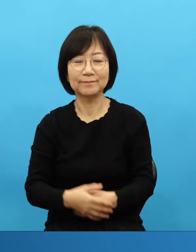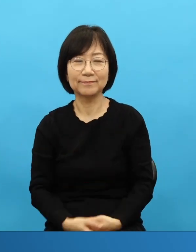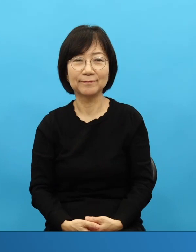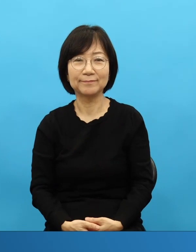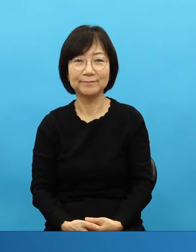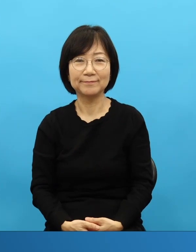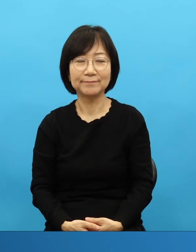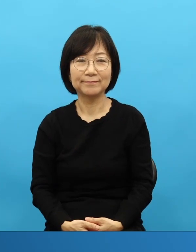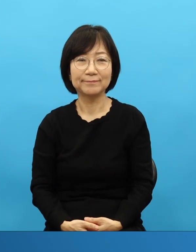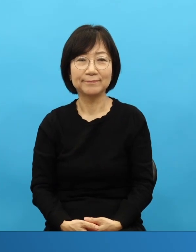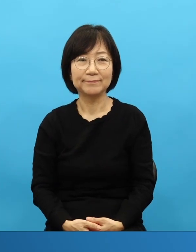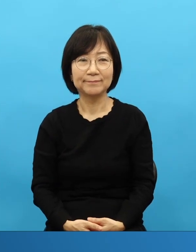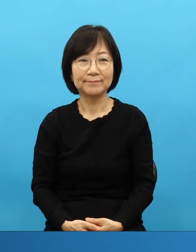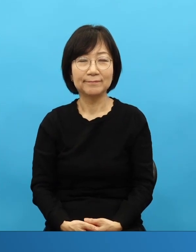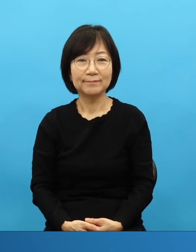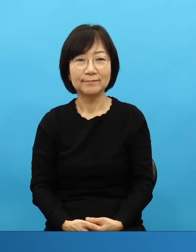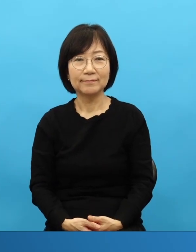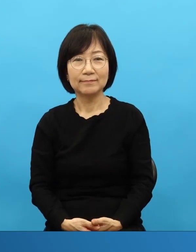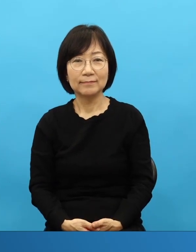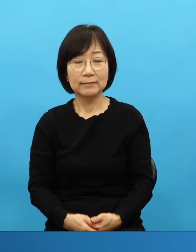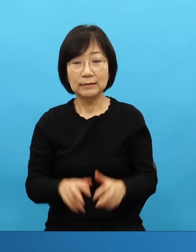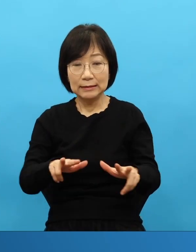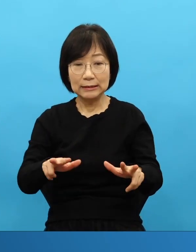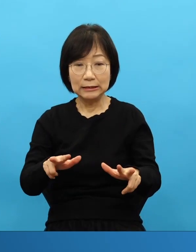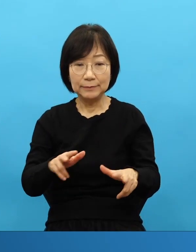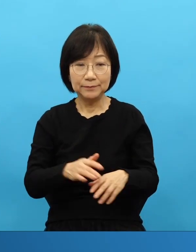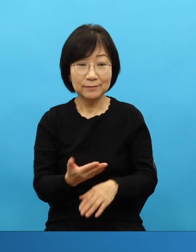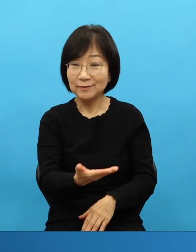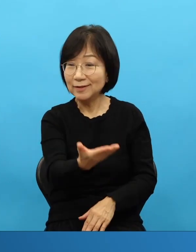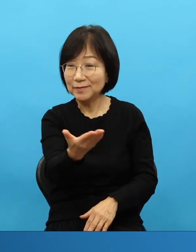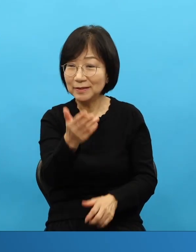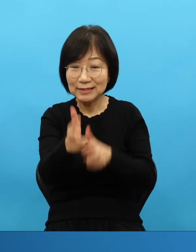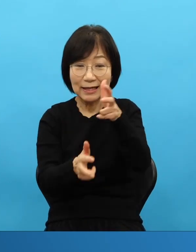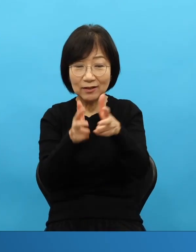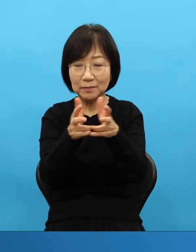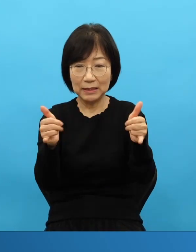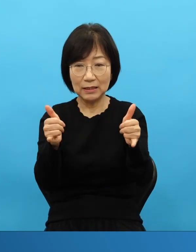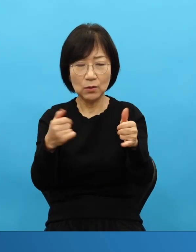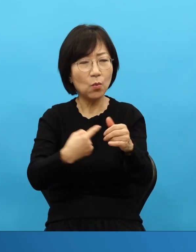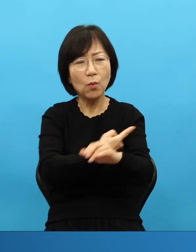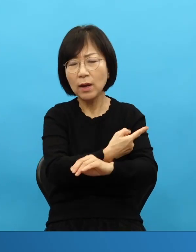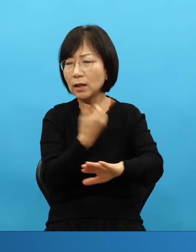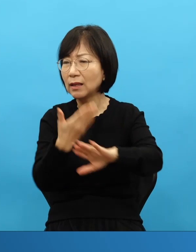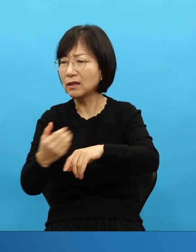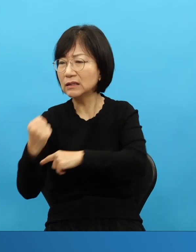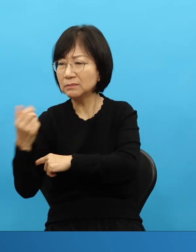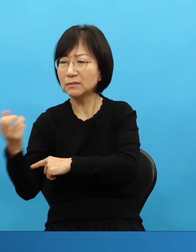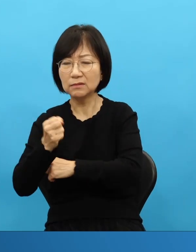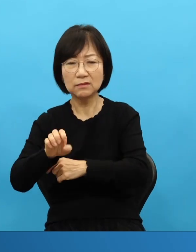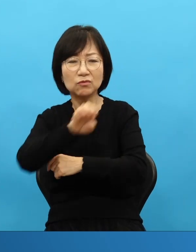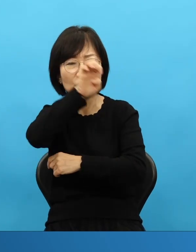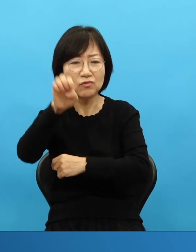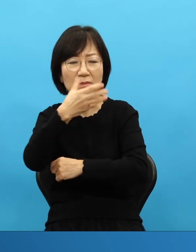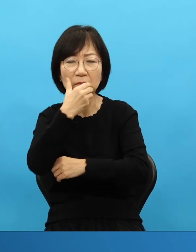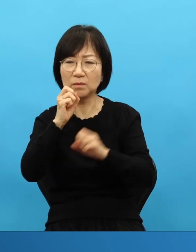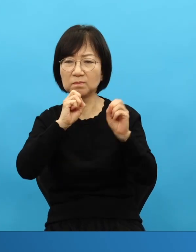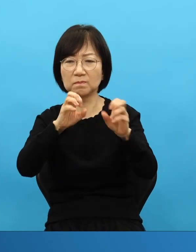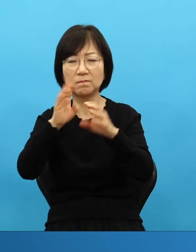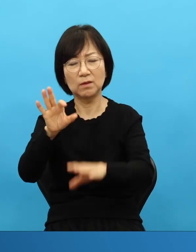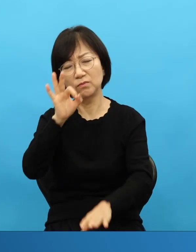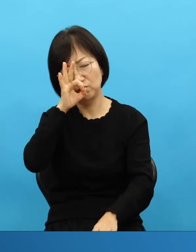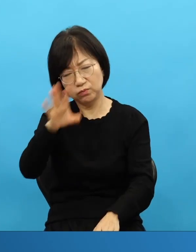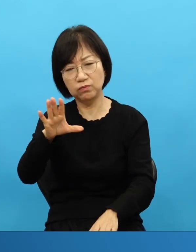여러분 산업이 아니고는요. 유럽 복음만 불가능해요. That unless it's you business people, Europe evangelization will be impossible. 이거는 교만이